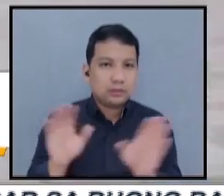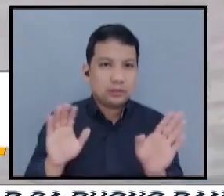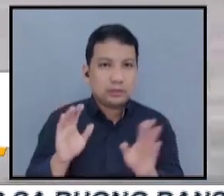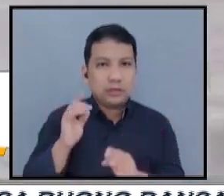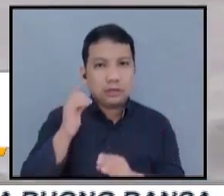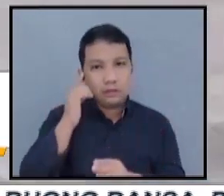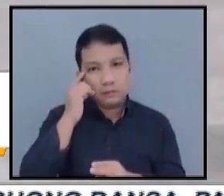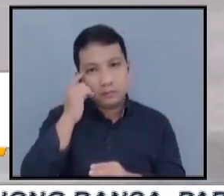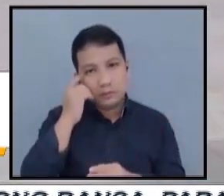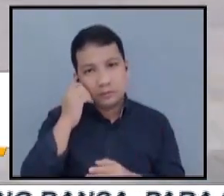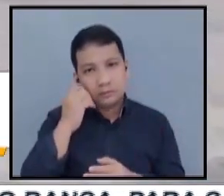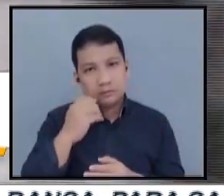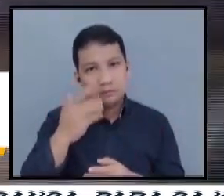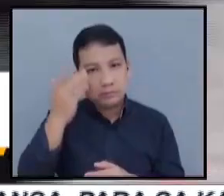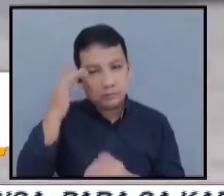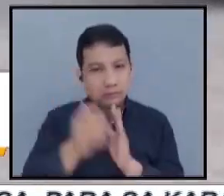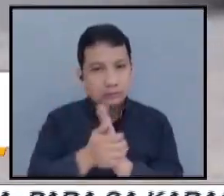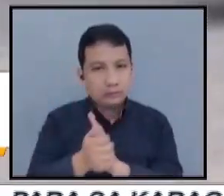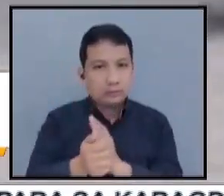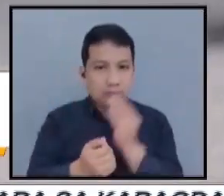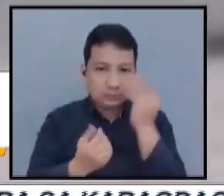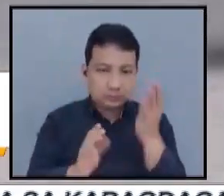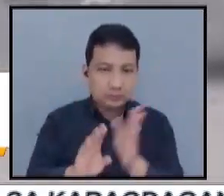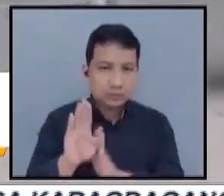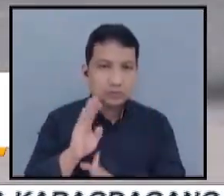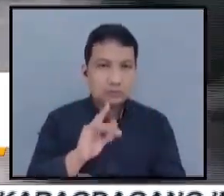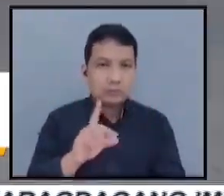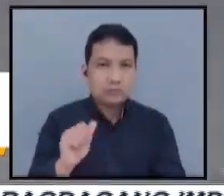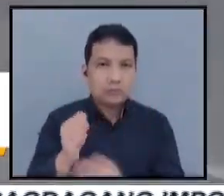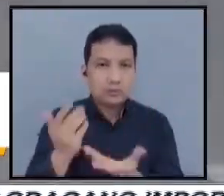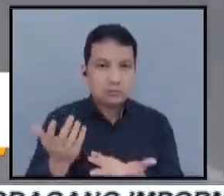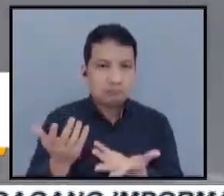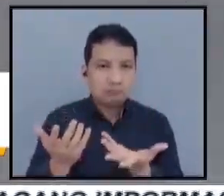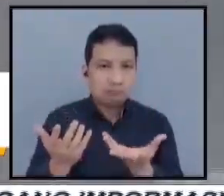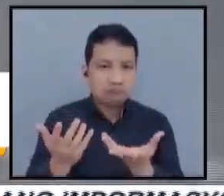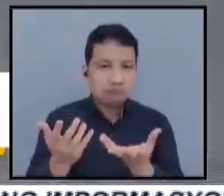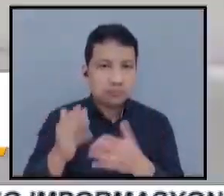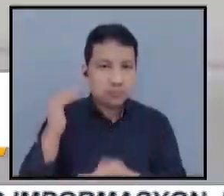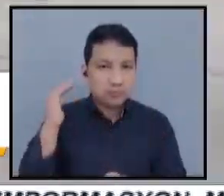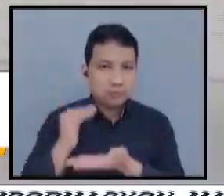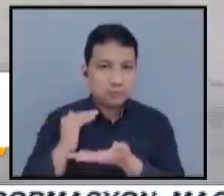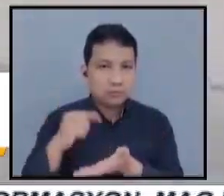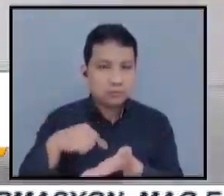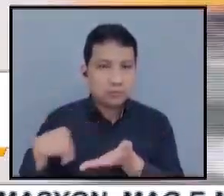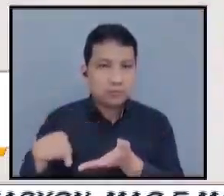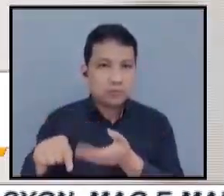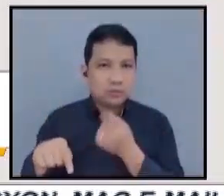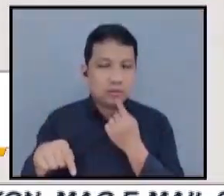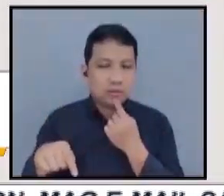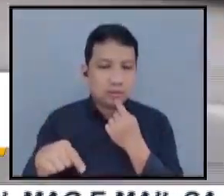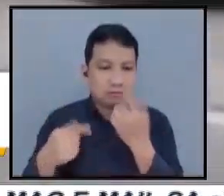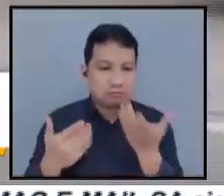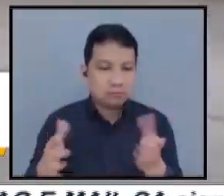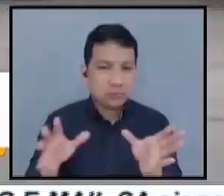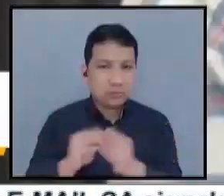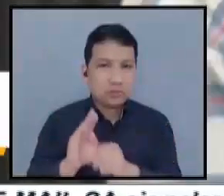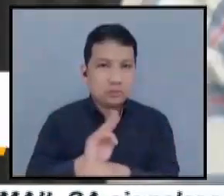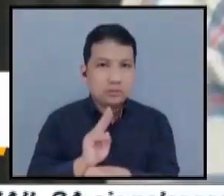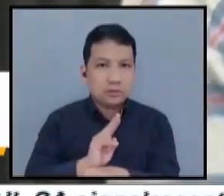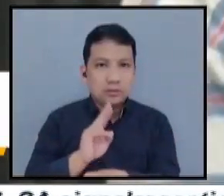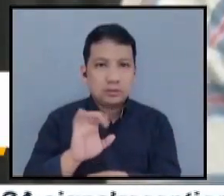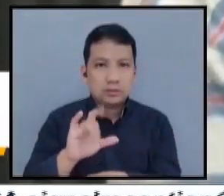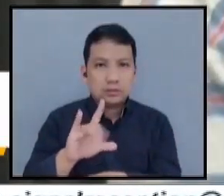taas. Pag-aaralan naman ng MMDA kung maaari pang mapababa ang multa sa mga violators na gumagamit ng e-light